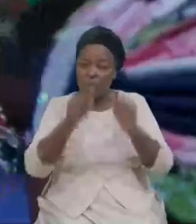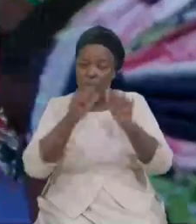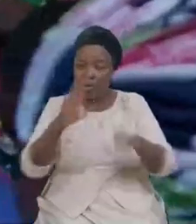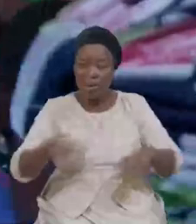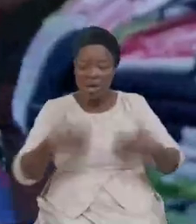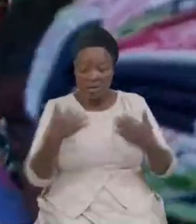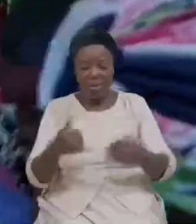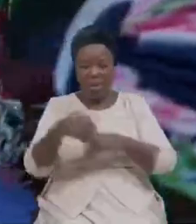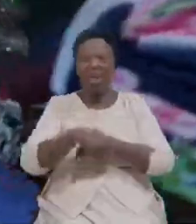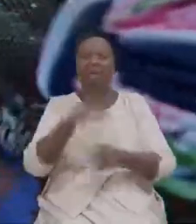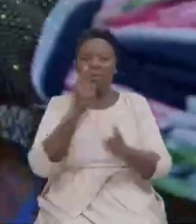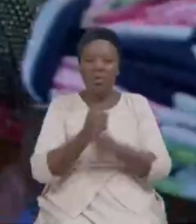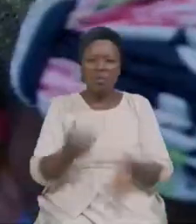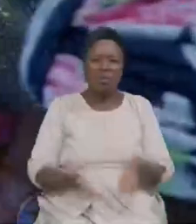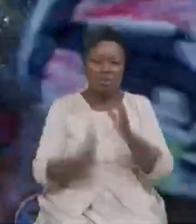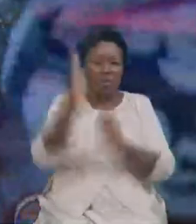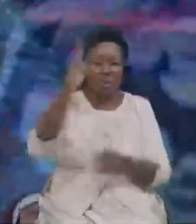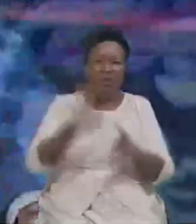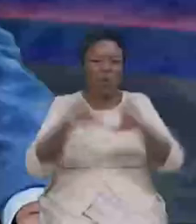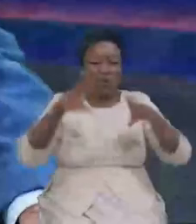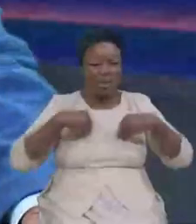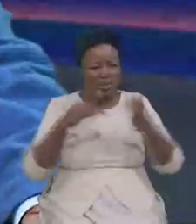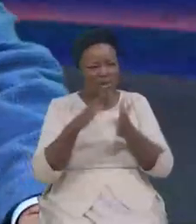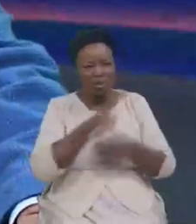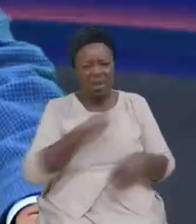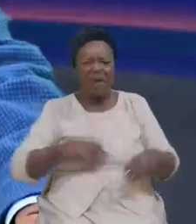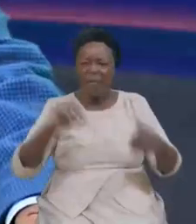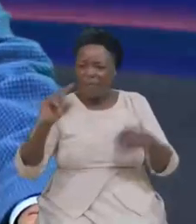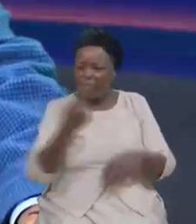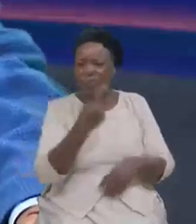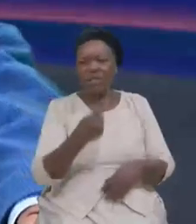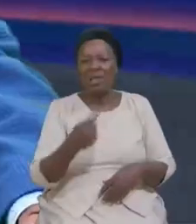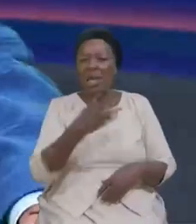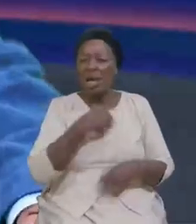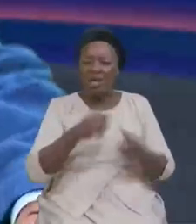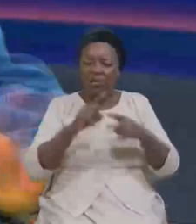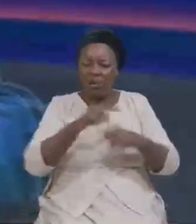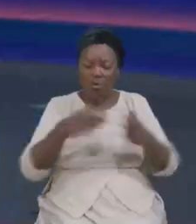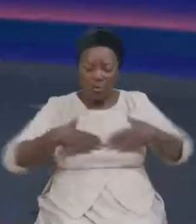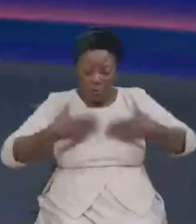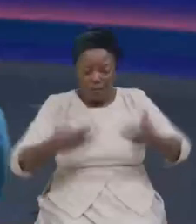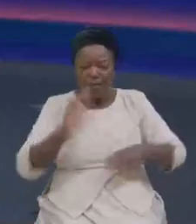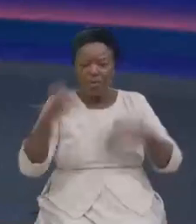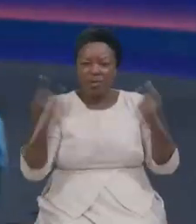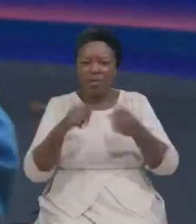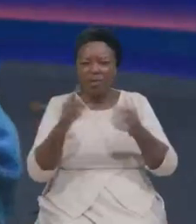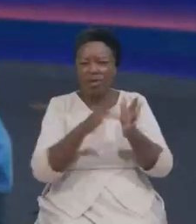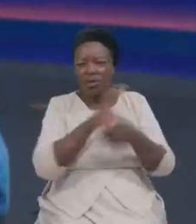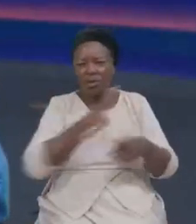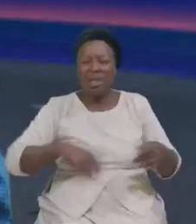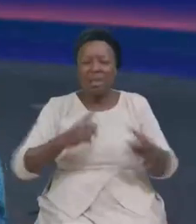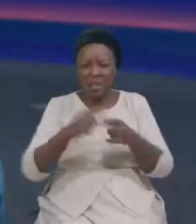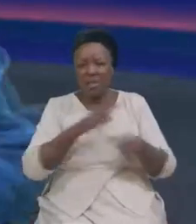le fera. Peut-être que tu sois à la télévision ou bien à la radio ou bien en ligne, n'importe où tu te trouves. Et